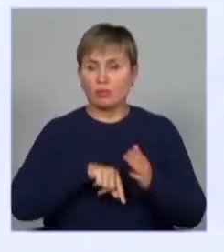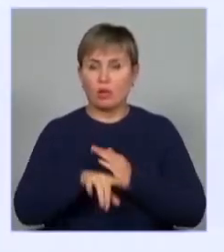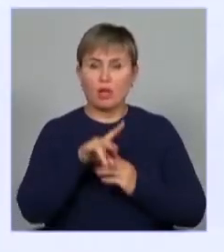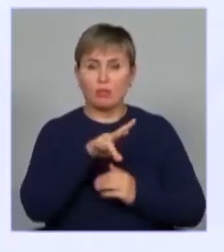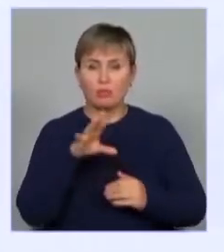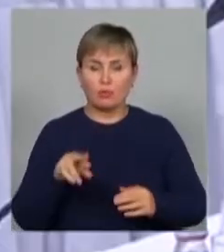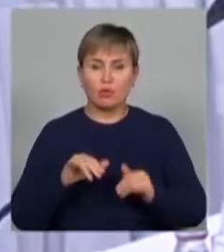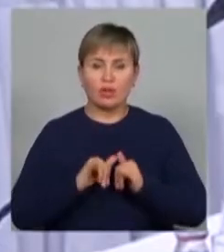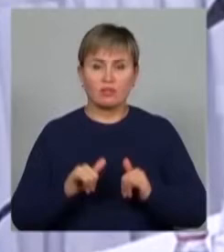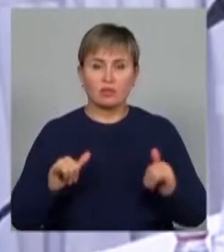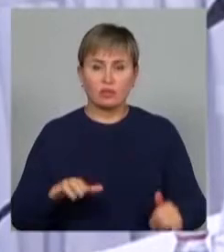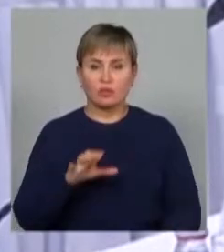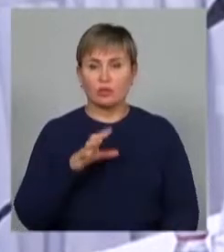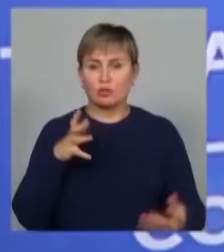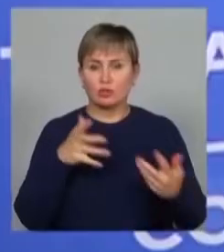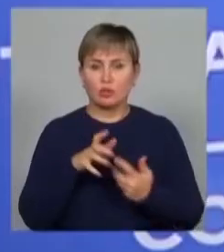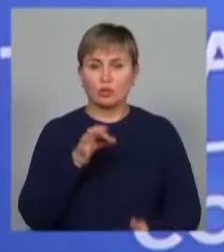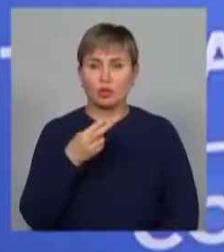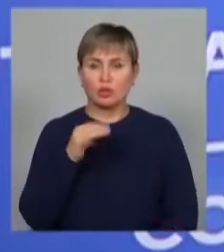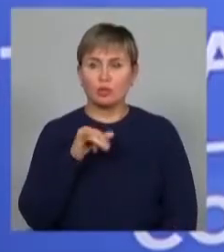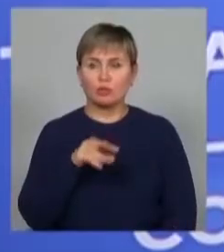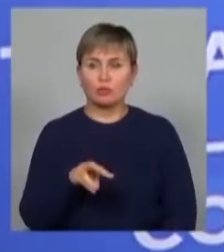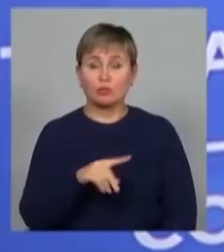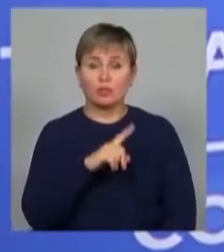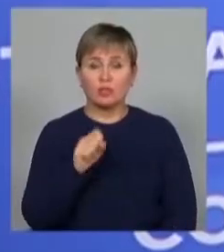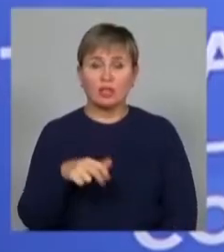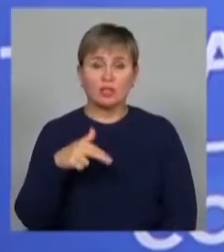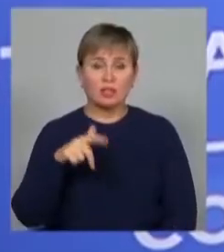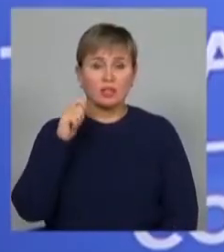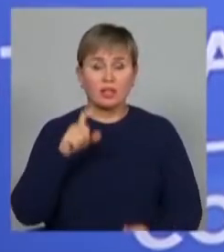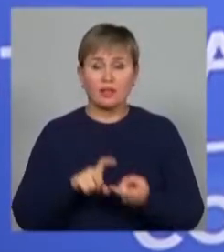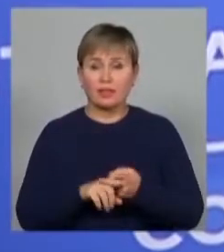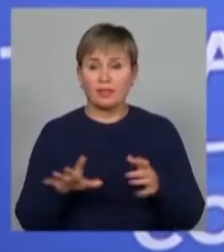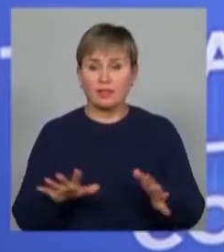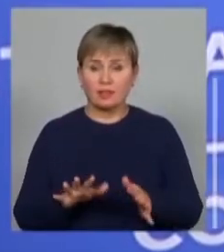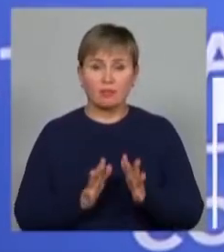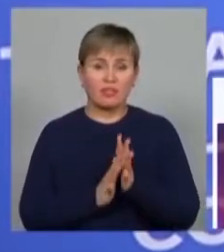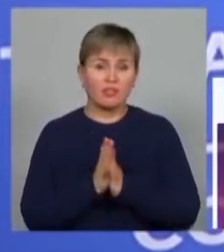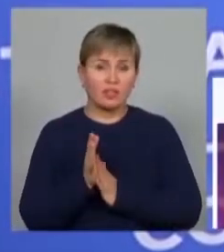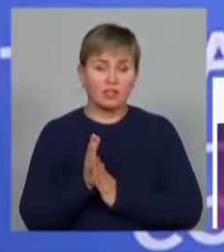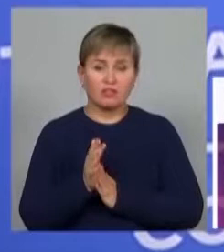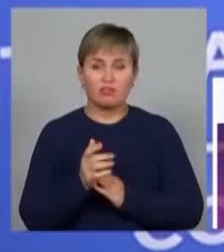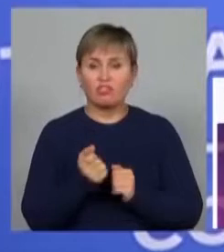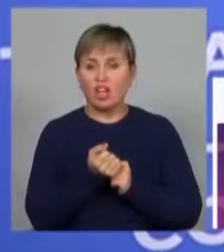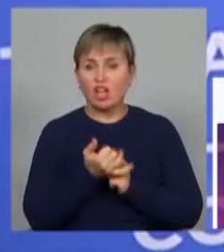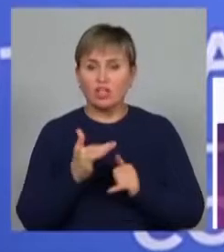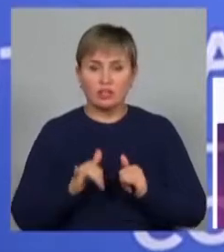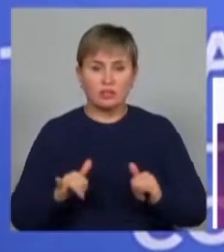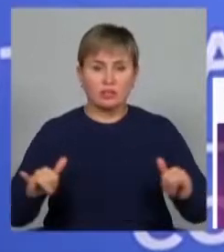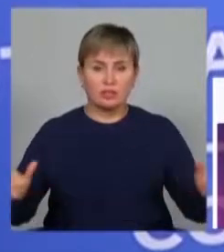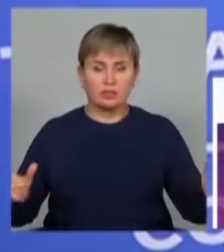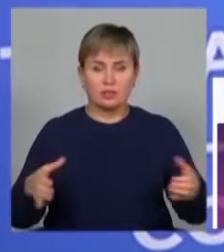современного социума. За 30 лет независимости непризнанные организации выросли в количественном